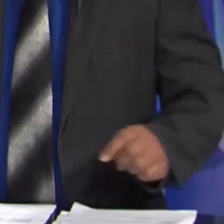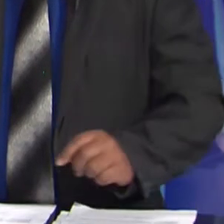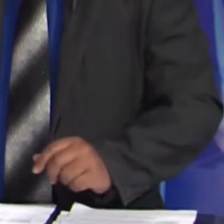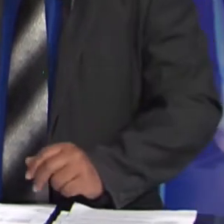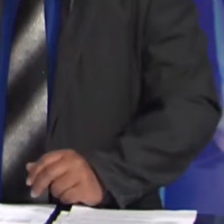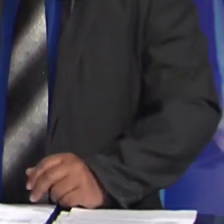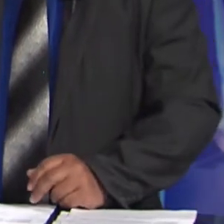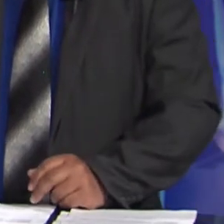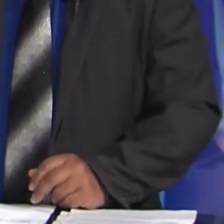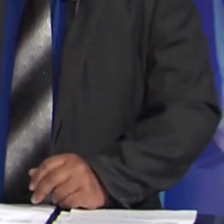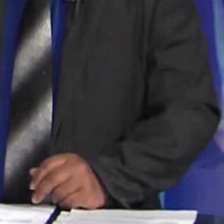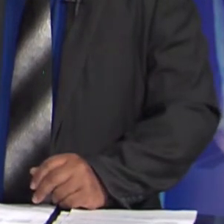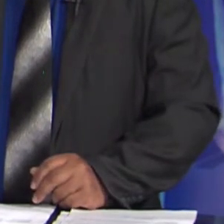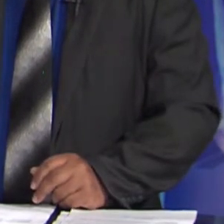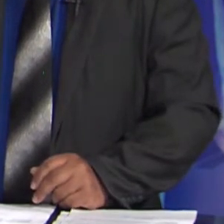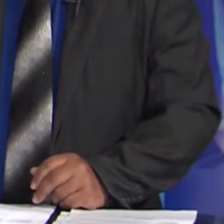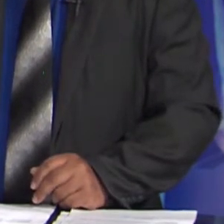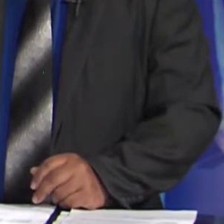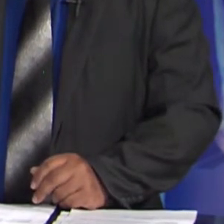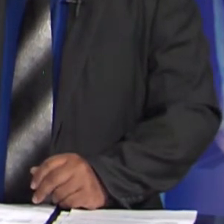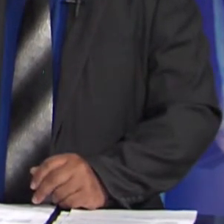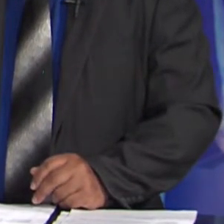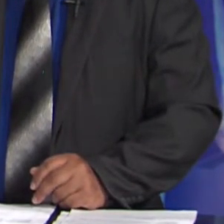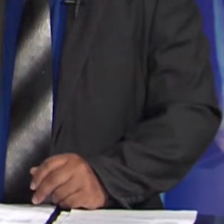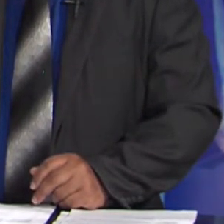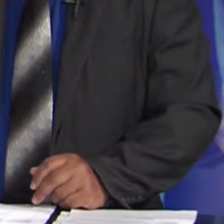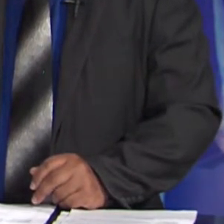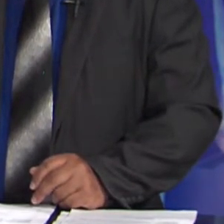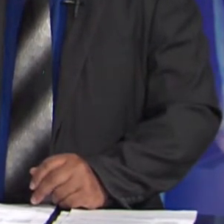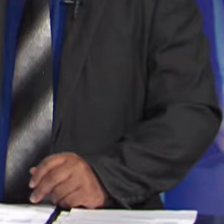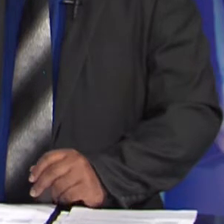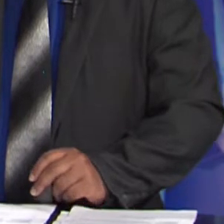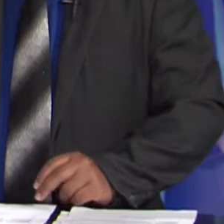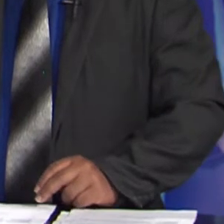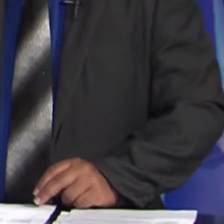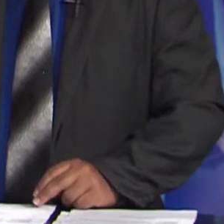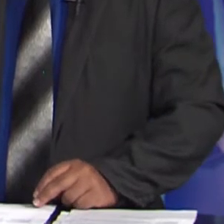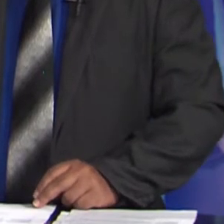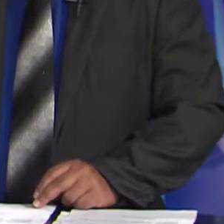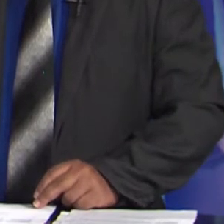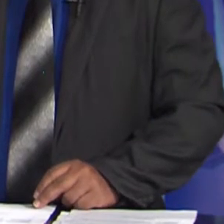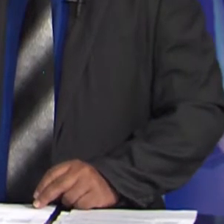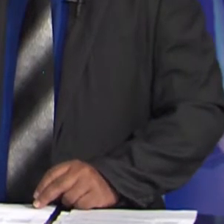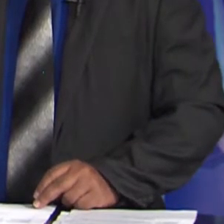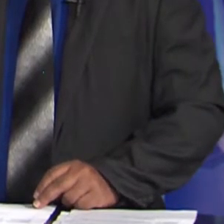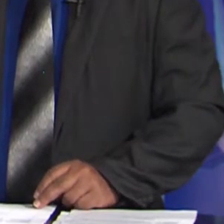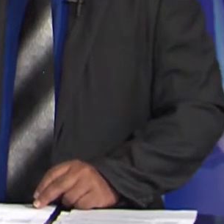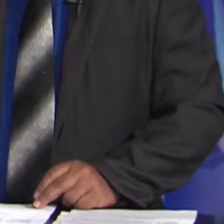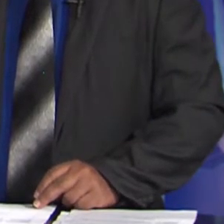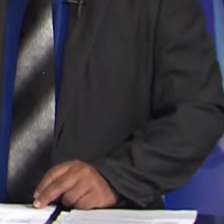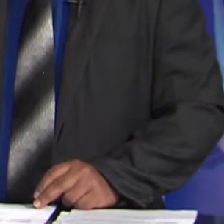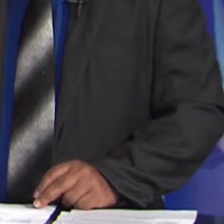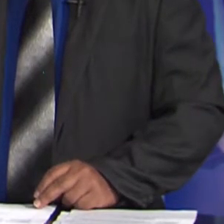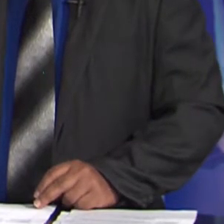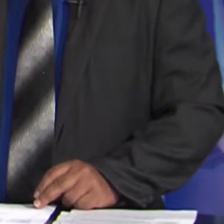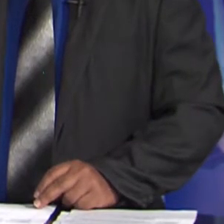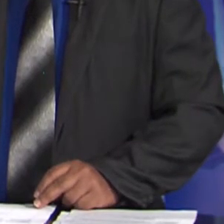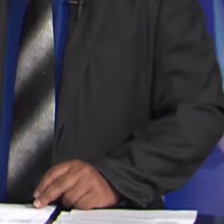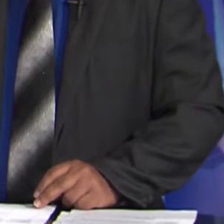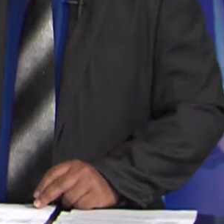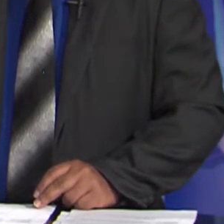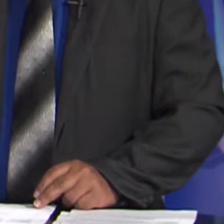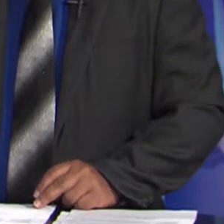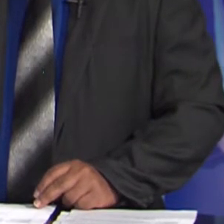De voedselvoorziening blijft gegarandeerd in de gebieden die direct te maken hebben met de totale lockdown aan de grensrivieren